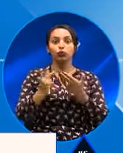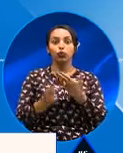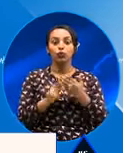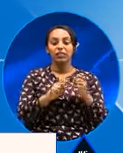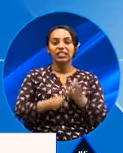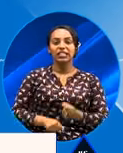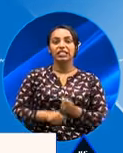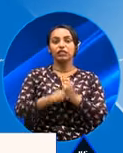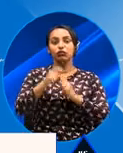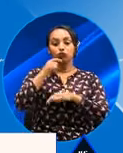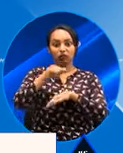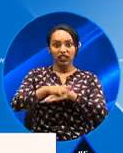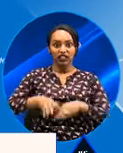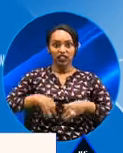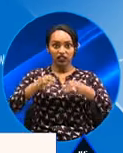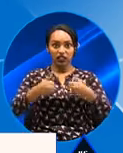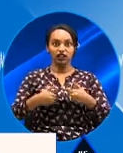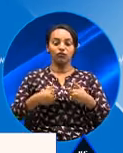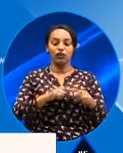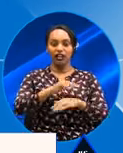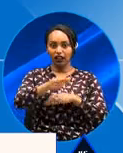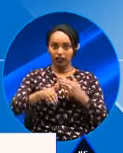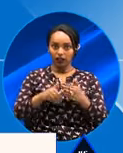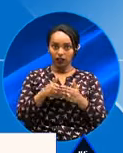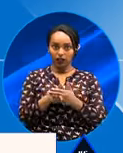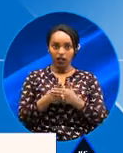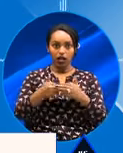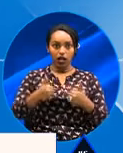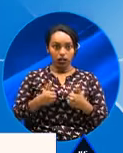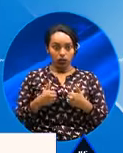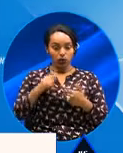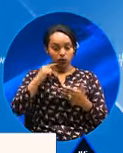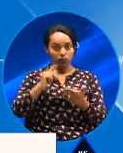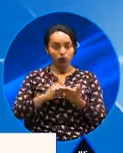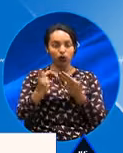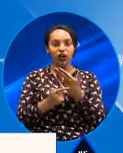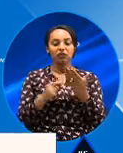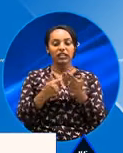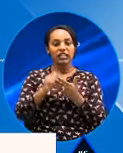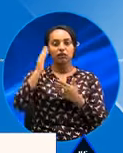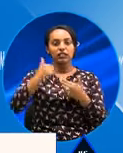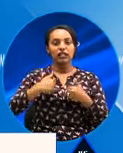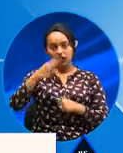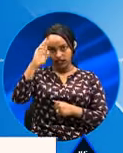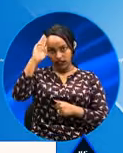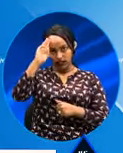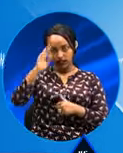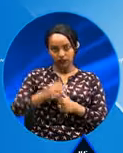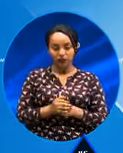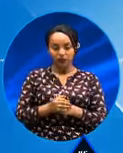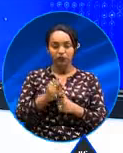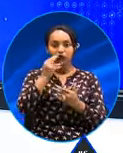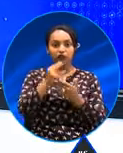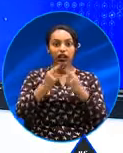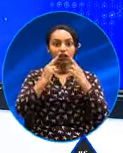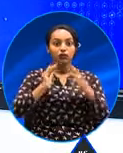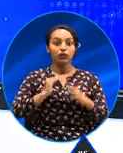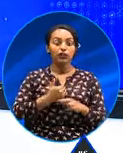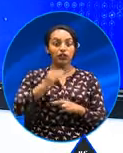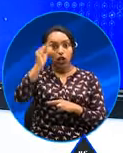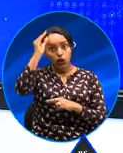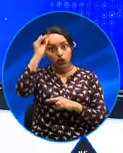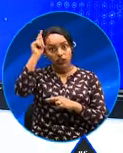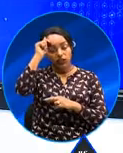ግብርን እንደግፍ ሲሉ መልእክታቸውን አስተላልፈዋል። እንደ አጠቃላይ ያለው መርሃ ግብር ይህንን ይመስላል። ሳለ መልካም ሪፖርተራችን